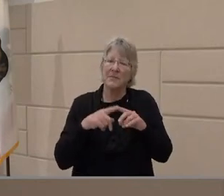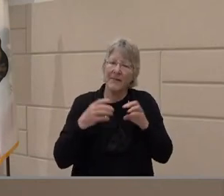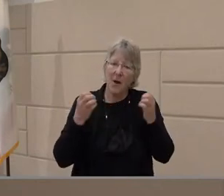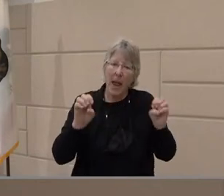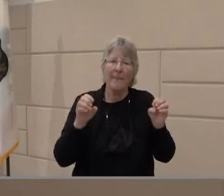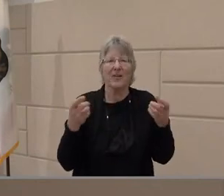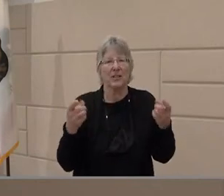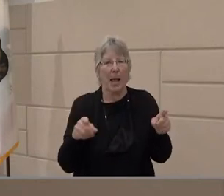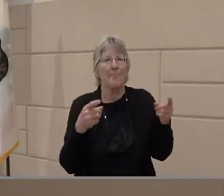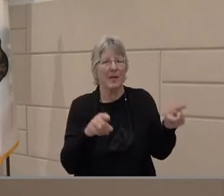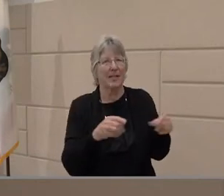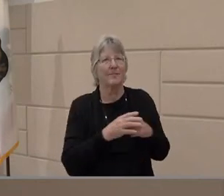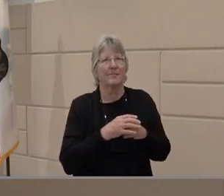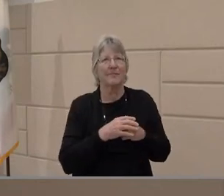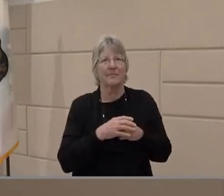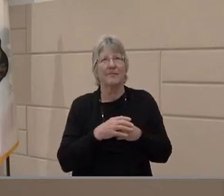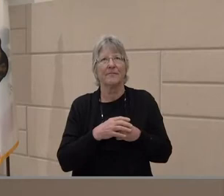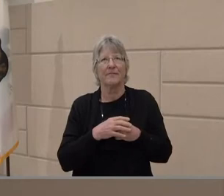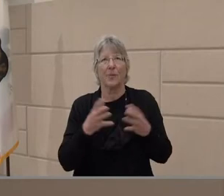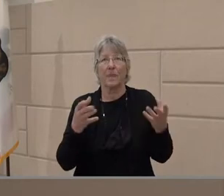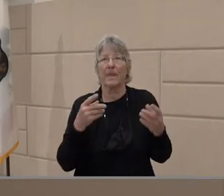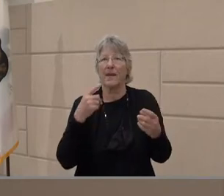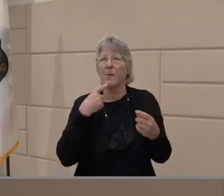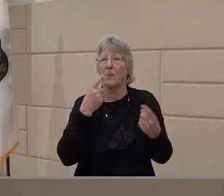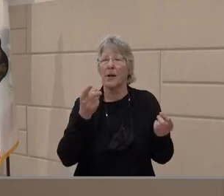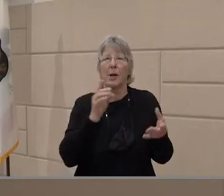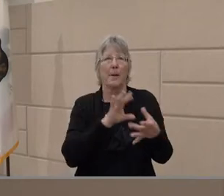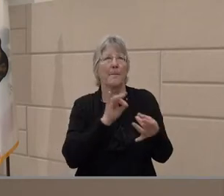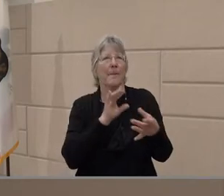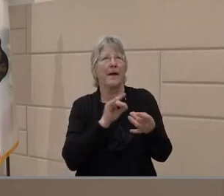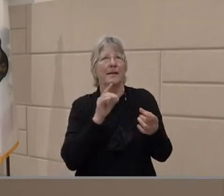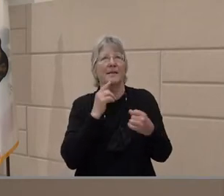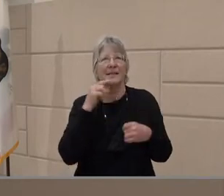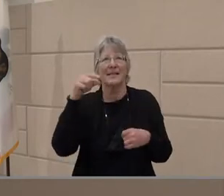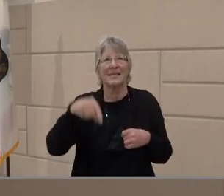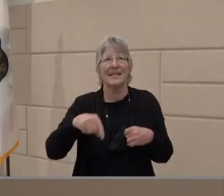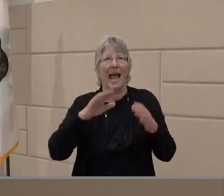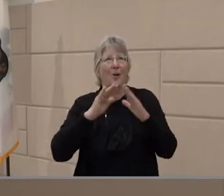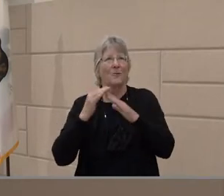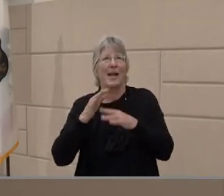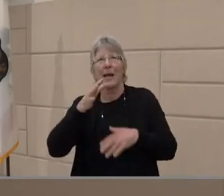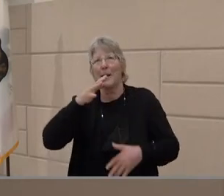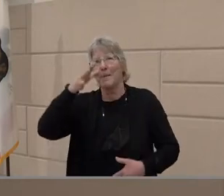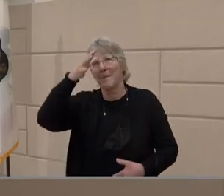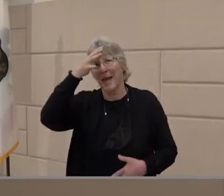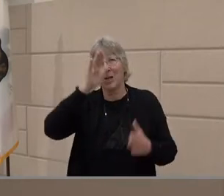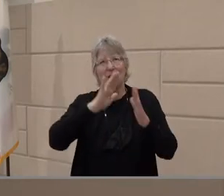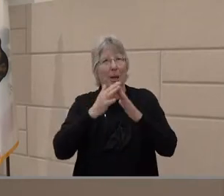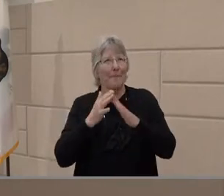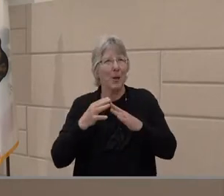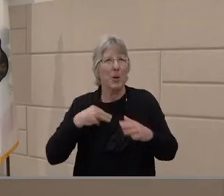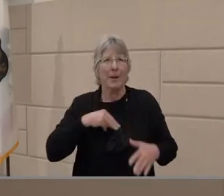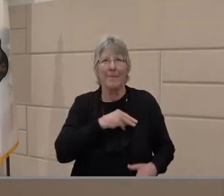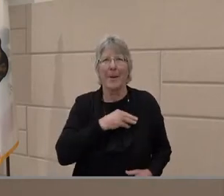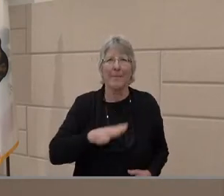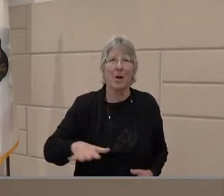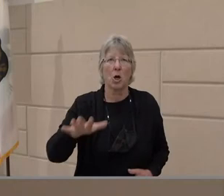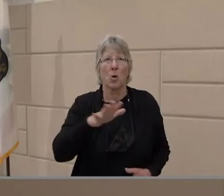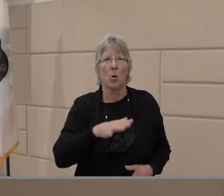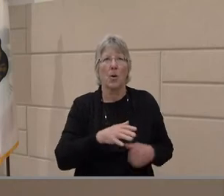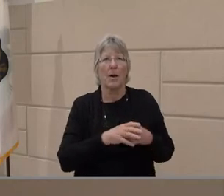ការប្រឹងប្រែងដែលបានធ្វើមកគាត់សូមដាក់ពាក្យផ្ដាំផ្ញើទៅកាន់អ្នករស់នៅម្ដុំដោនថោ